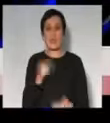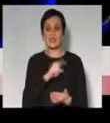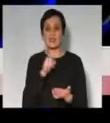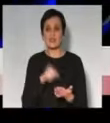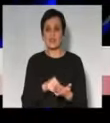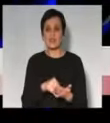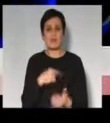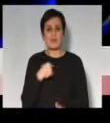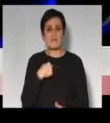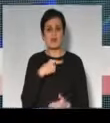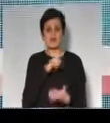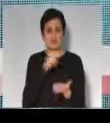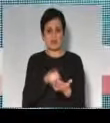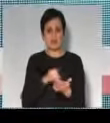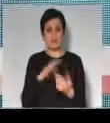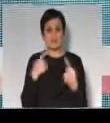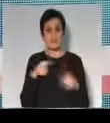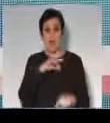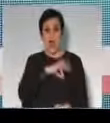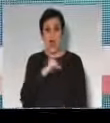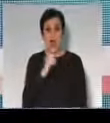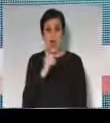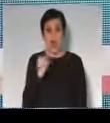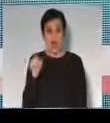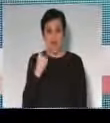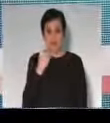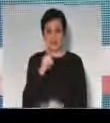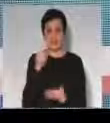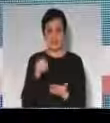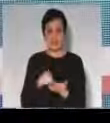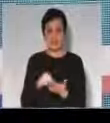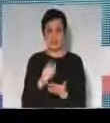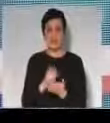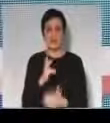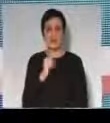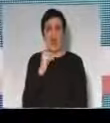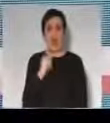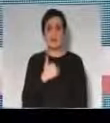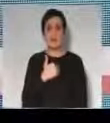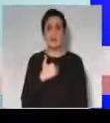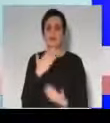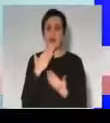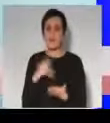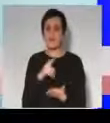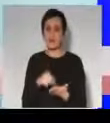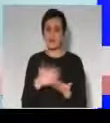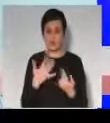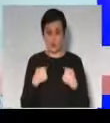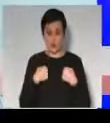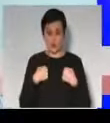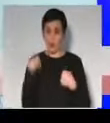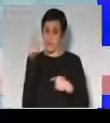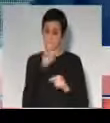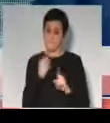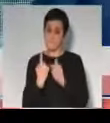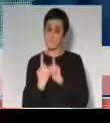ვაპირებდი კითხვის დასვას სხვანაირად მიდოდა ეს გამოყენება, მაგრამ კახასთან მაქვს ერთი კითხვა. კი ბატონო, 20 წამი. კახას მინდა ვკითხო, მე თუ დამიჯდება დებატებში პირისპირ თუ